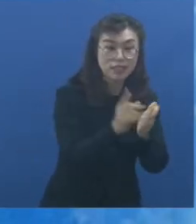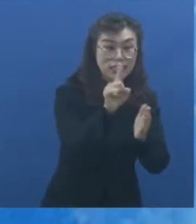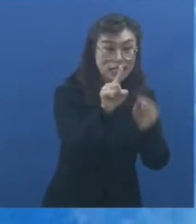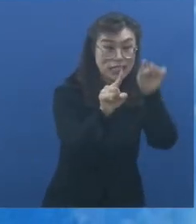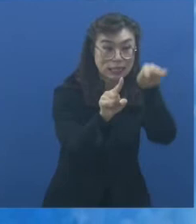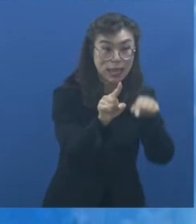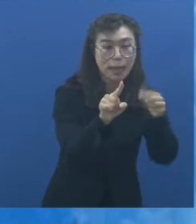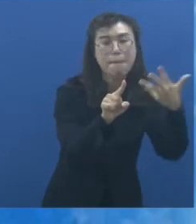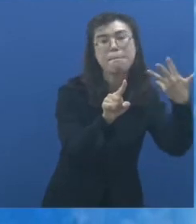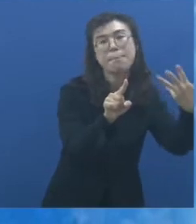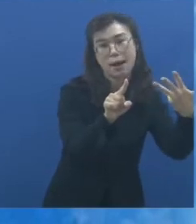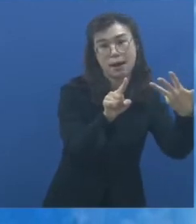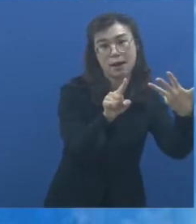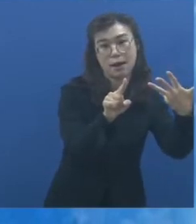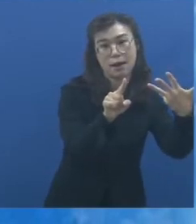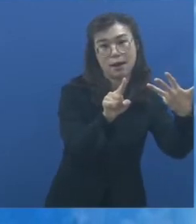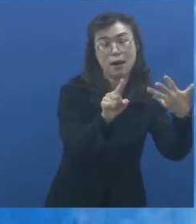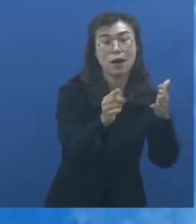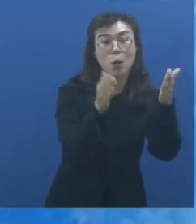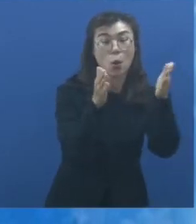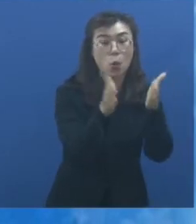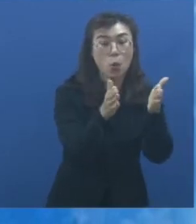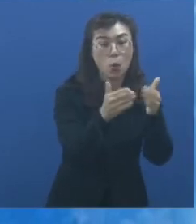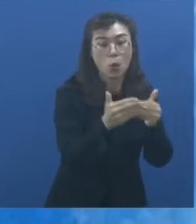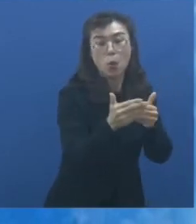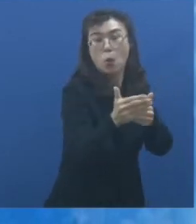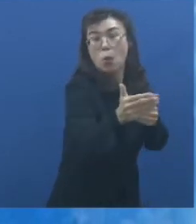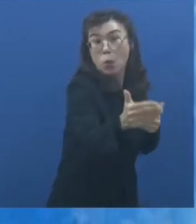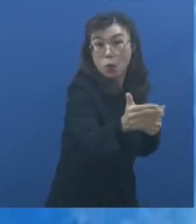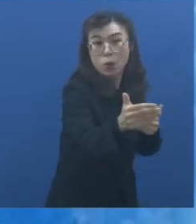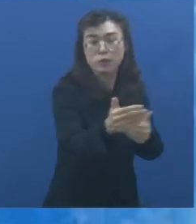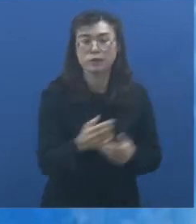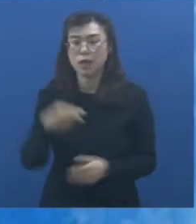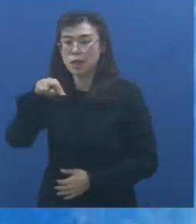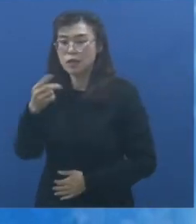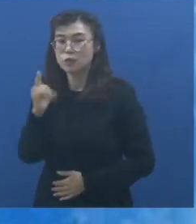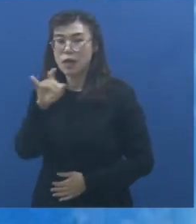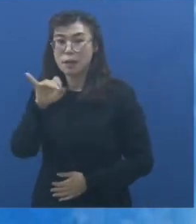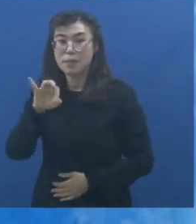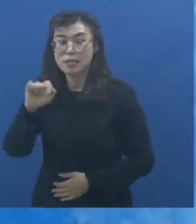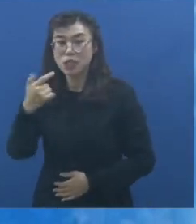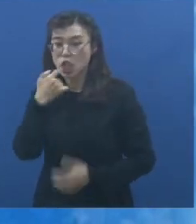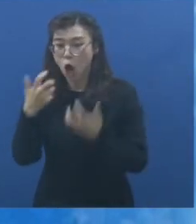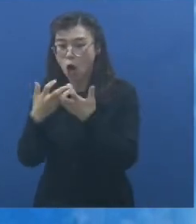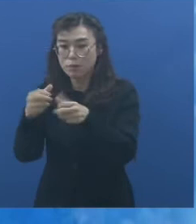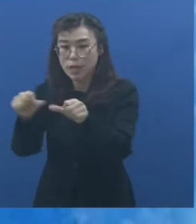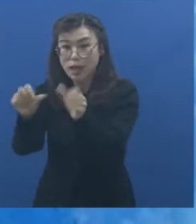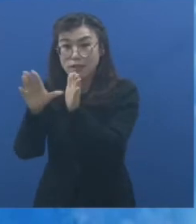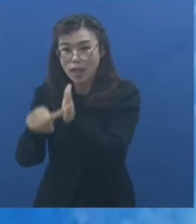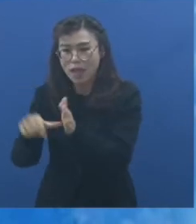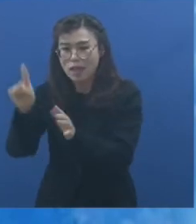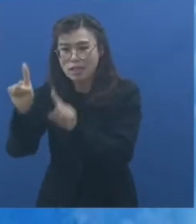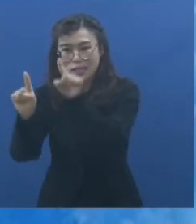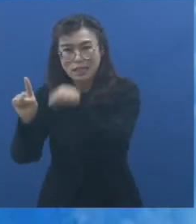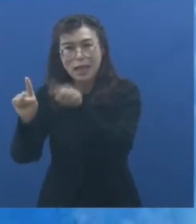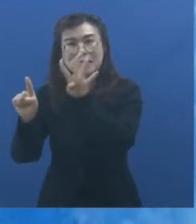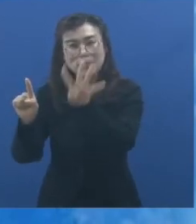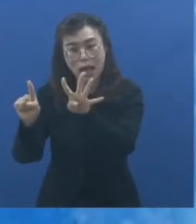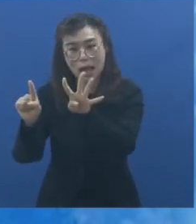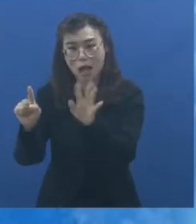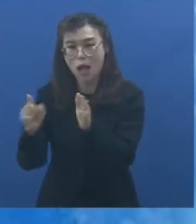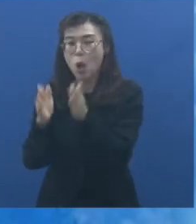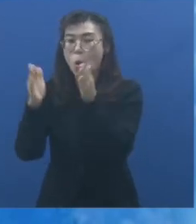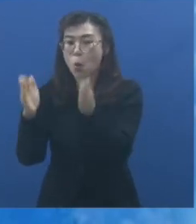팔에 비율의 가는데 3 빙 서는 포기 1일 때 어 길이의 피가 사러 가는 거예요 그래서 훨씬 더